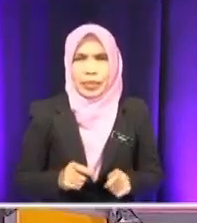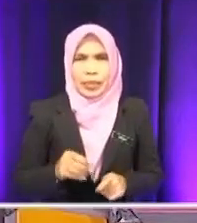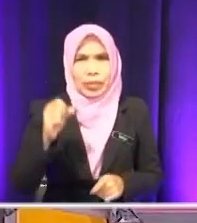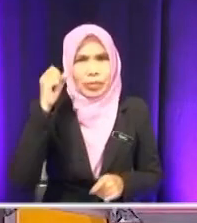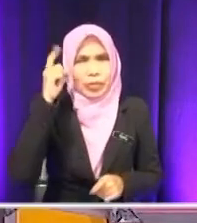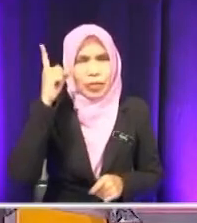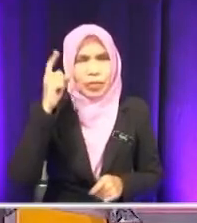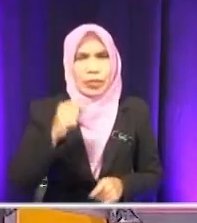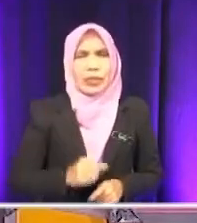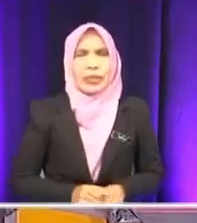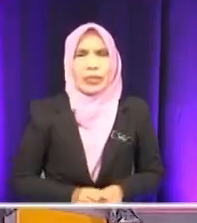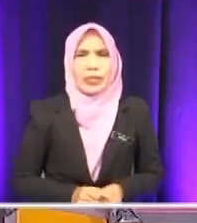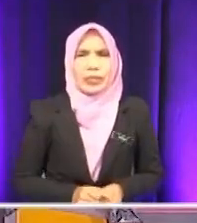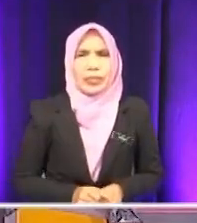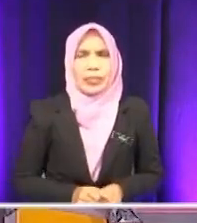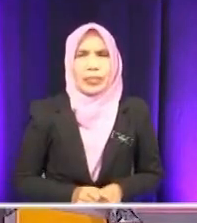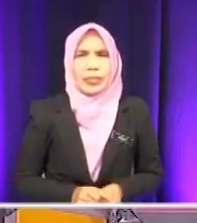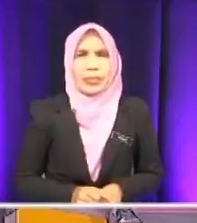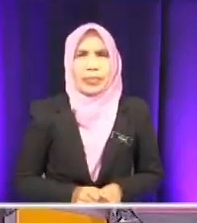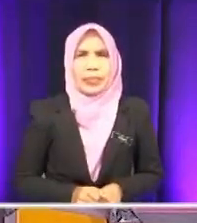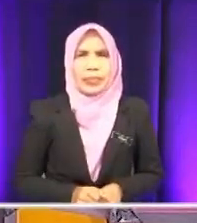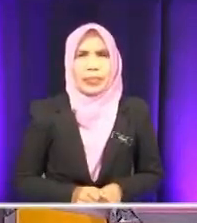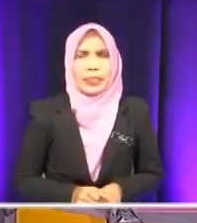masuk deh kalau dia macam